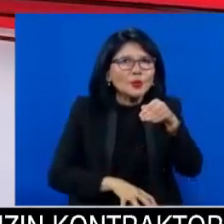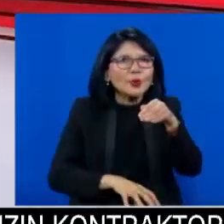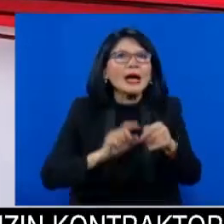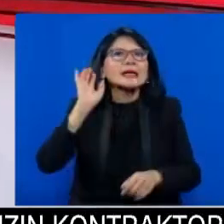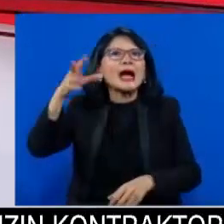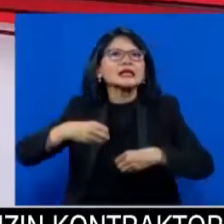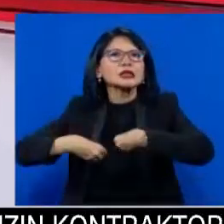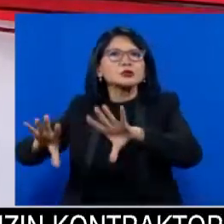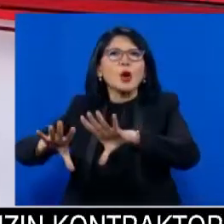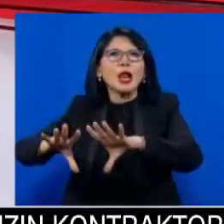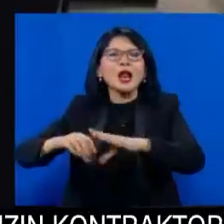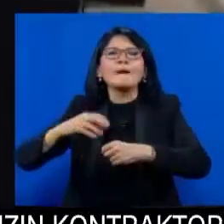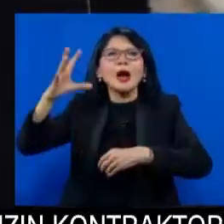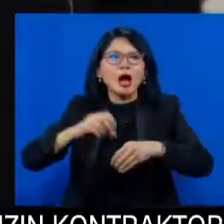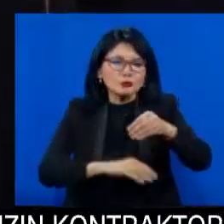lebih tinggi.